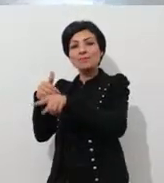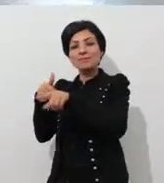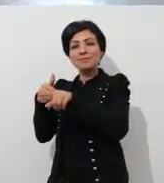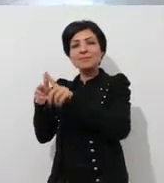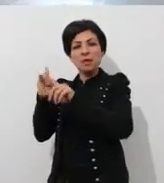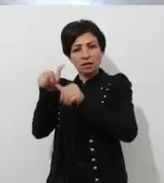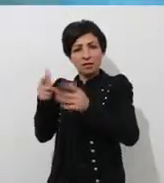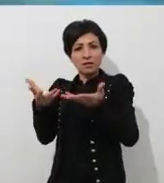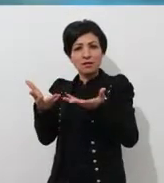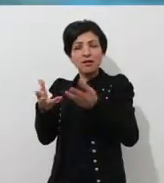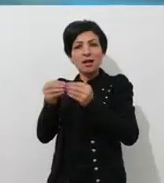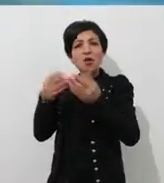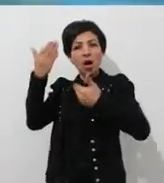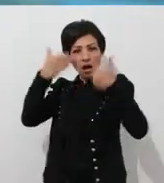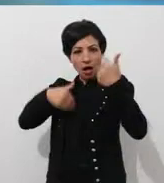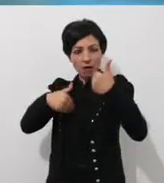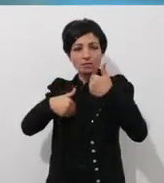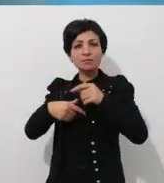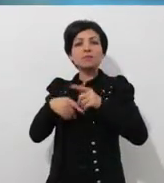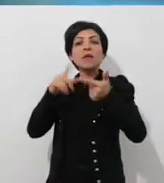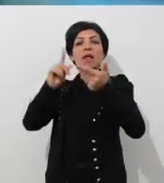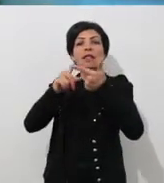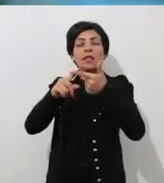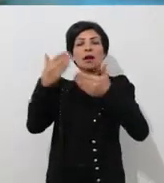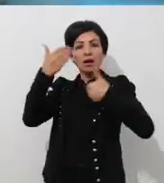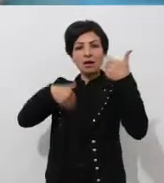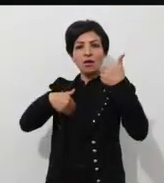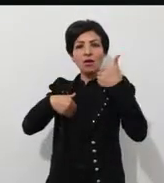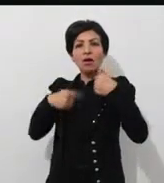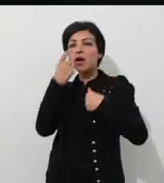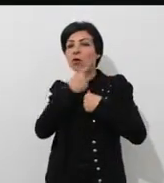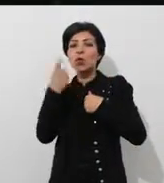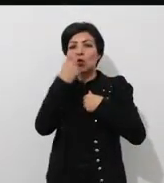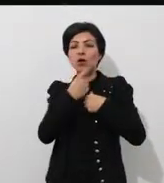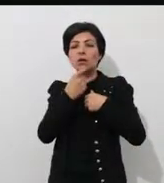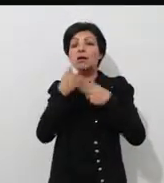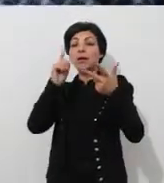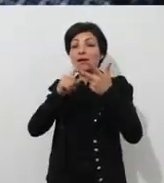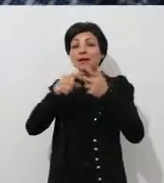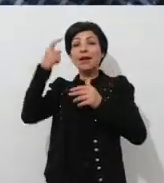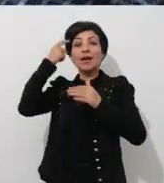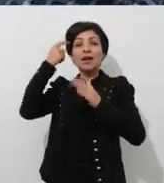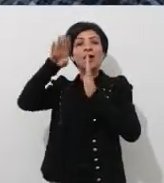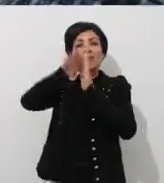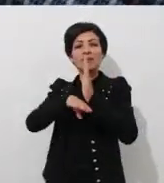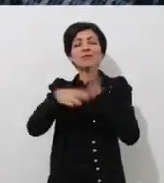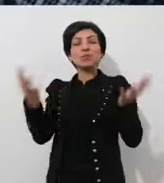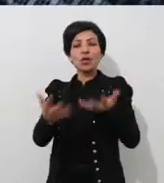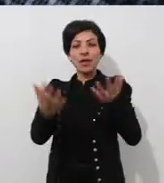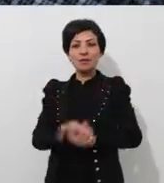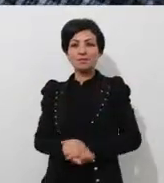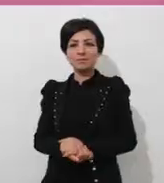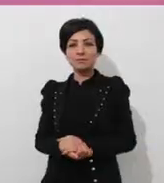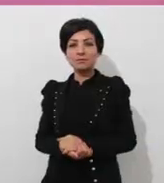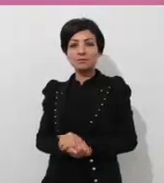يعني عنده إعاقة عضوية وإعاقة كذلك في النطق، وعنده ليجير روتار